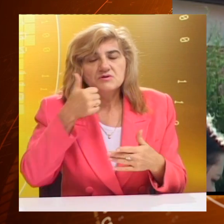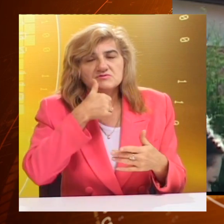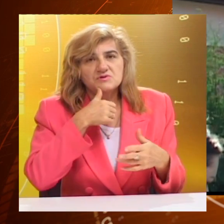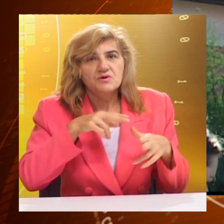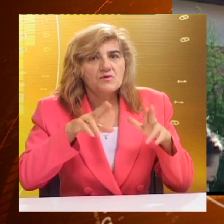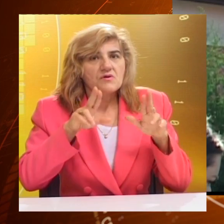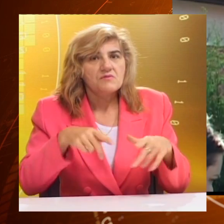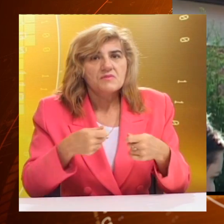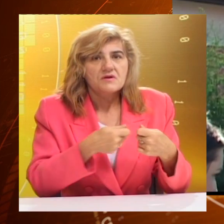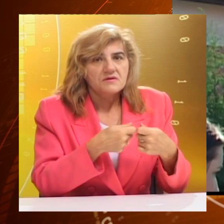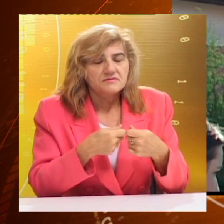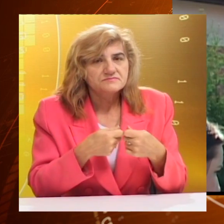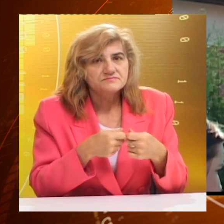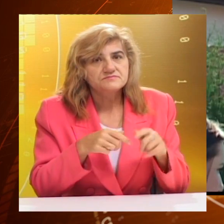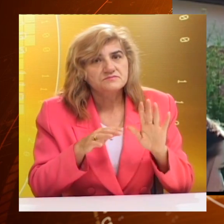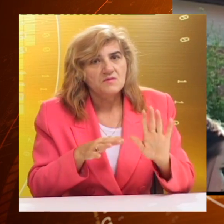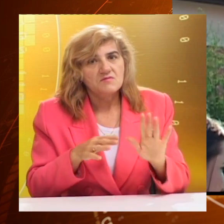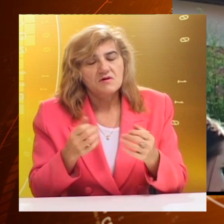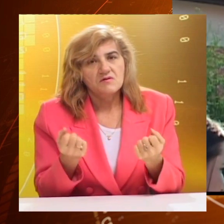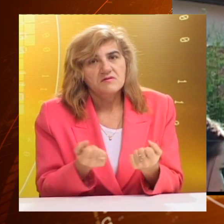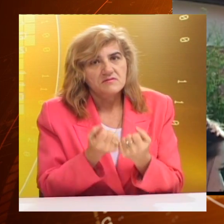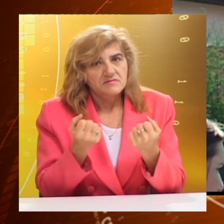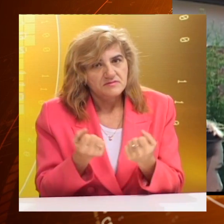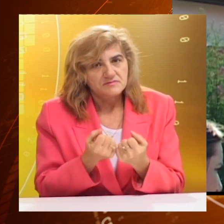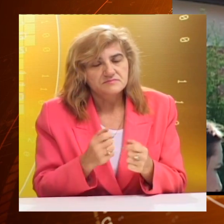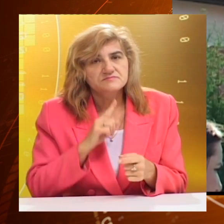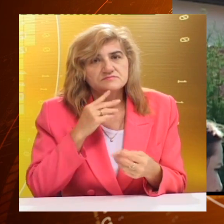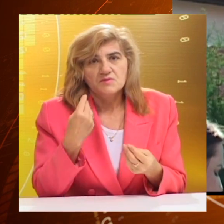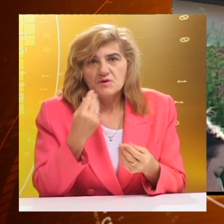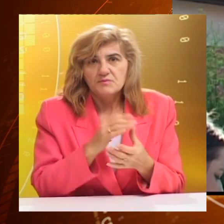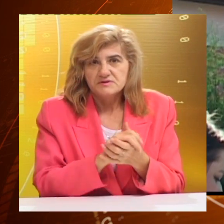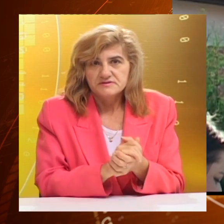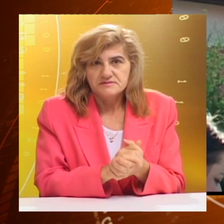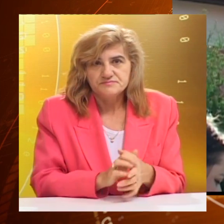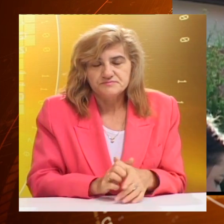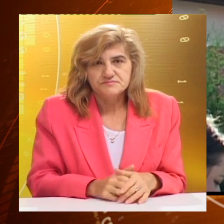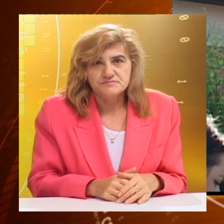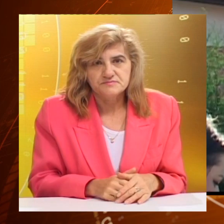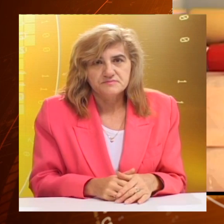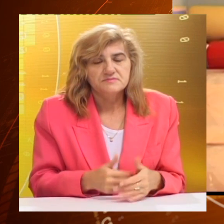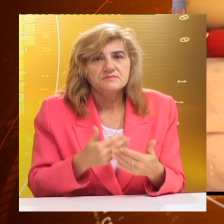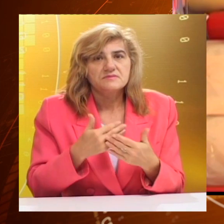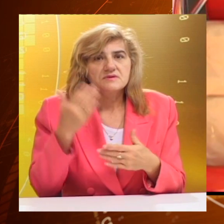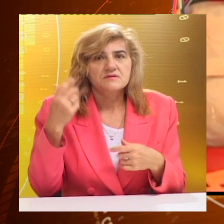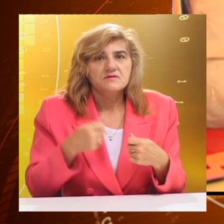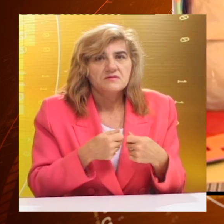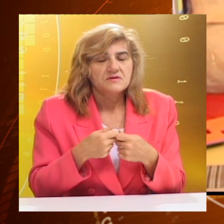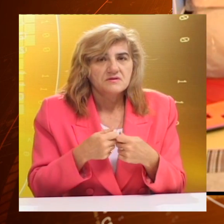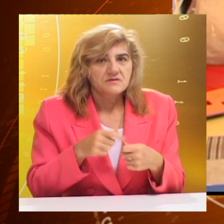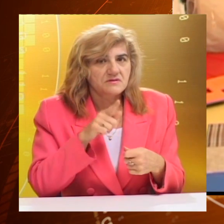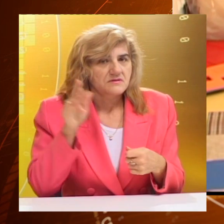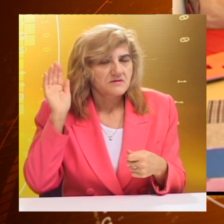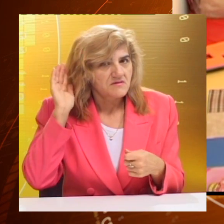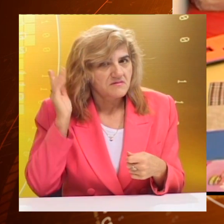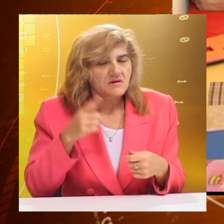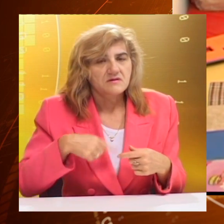takva udruženja koje se bave ovim aktivnostima i imamo veoma dobru saradnju sa takvim udruženjima. Gradsko udruženje osoba sa